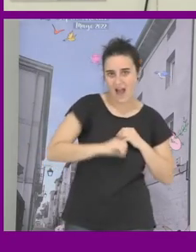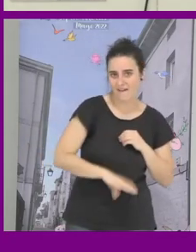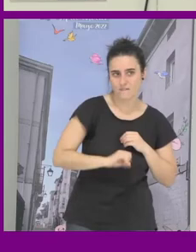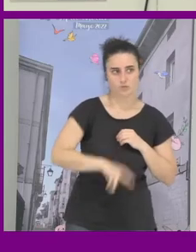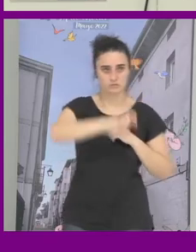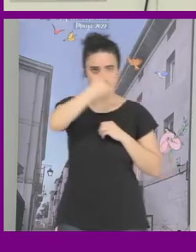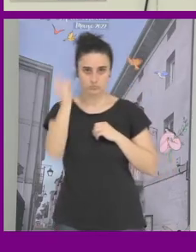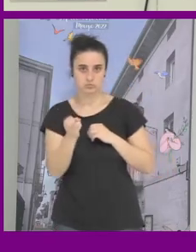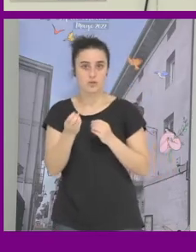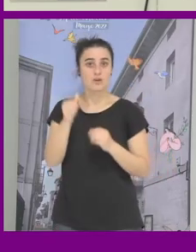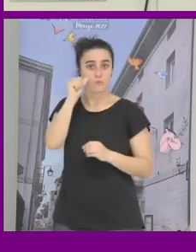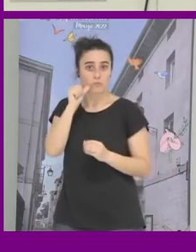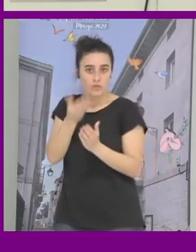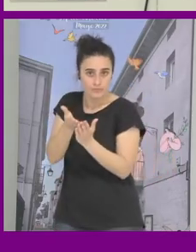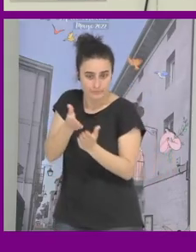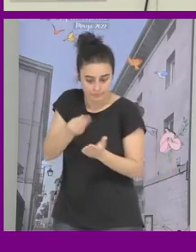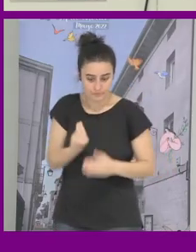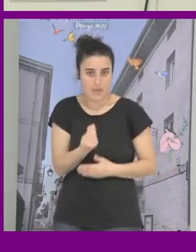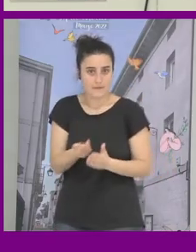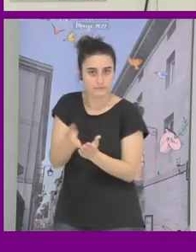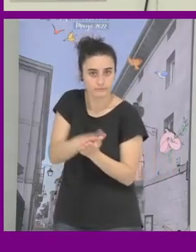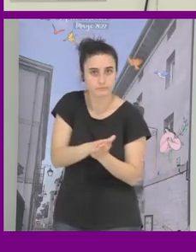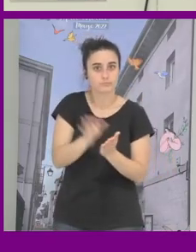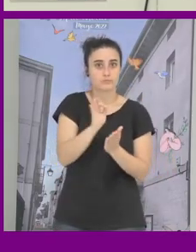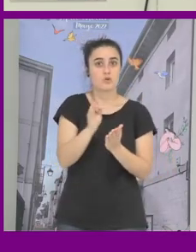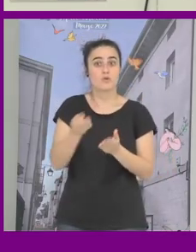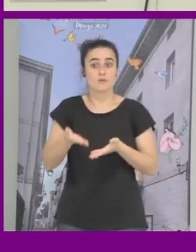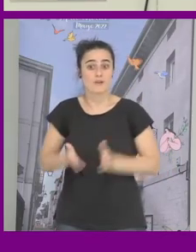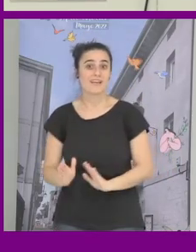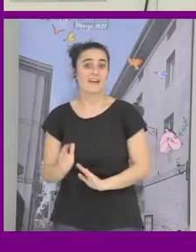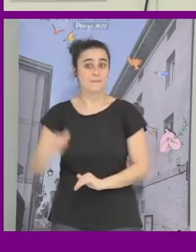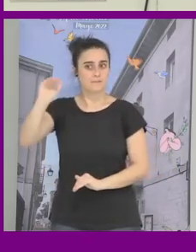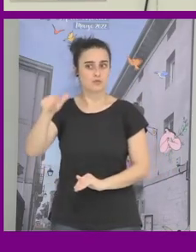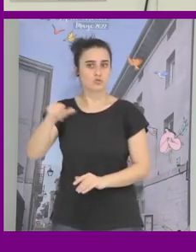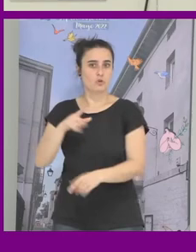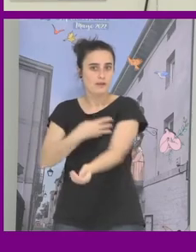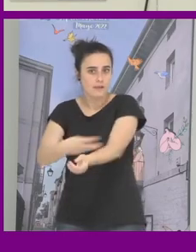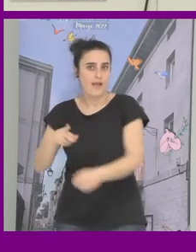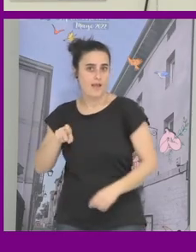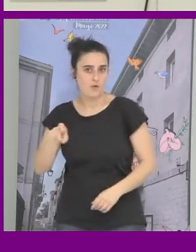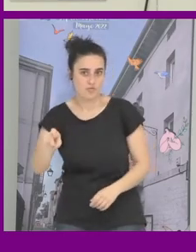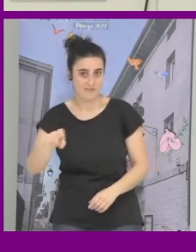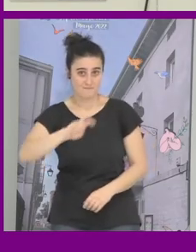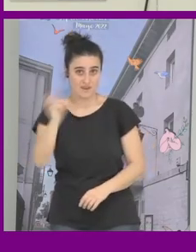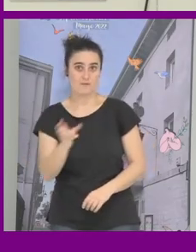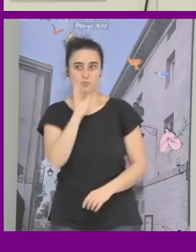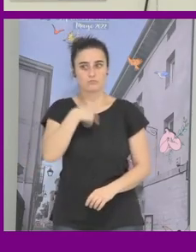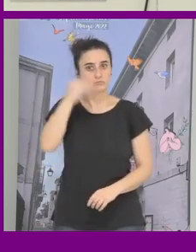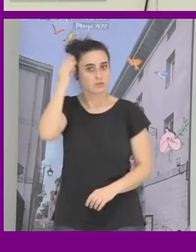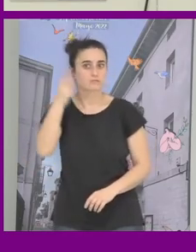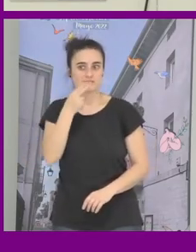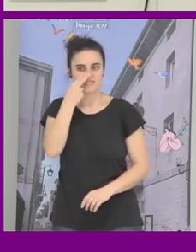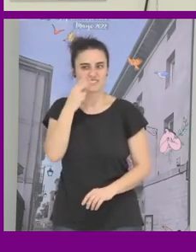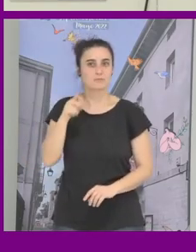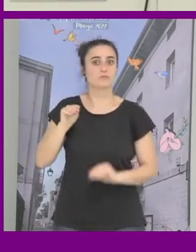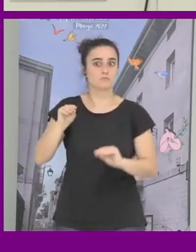gestazionala, alaba nagusiak leuzemia izan zuen, ez? Eta hortan, ba, interesantea iruditzen zait, ba, berak